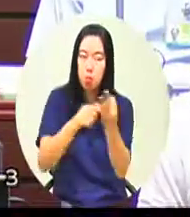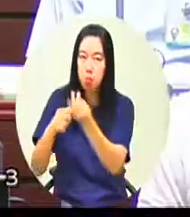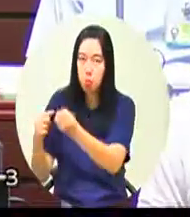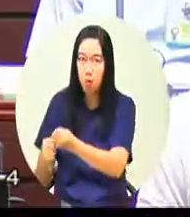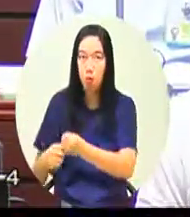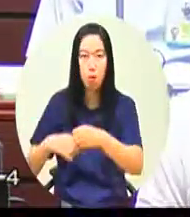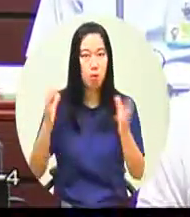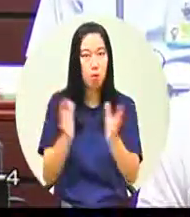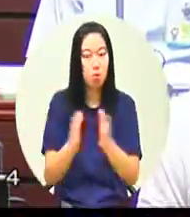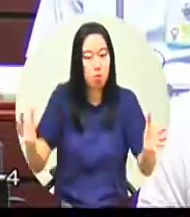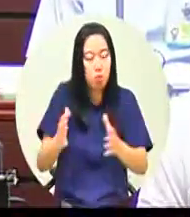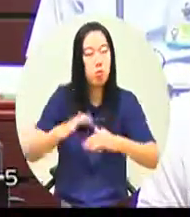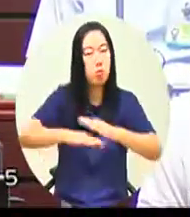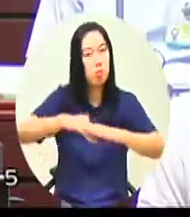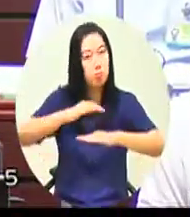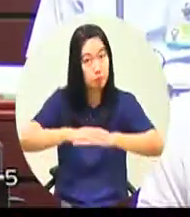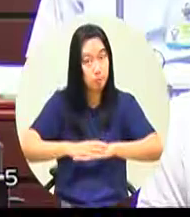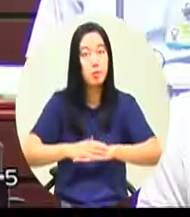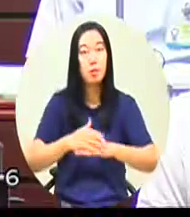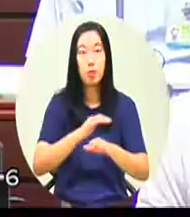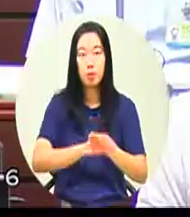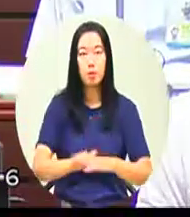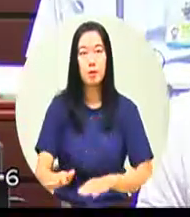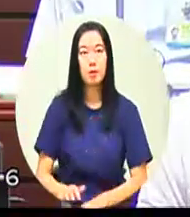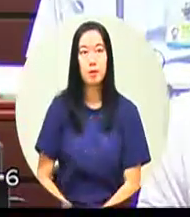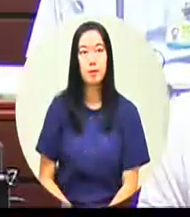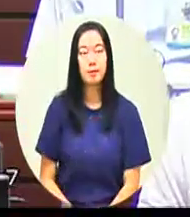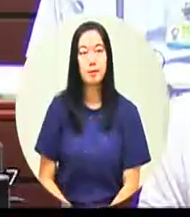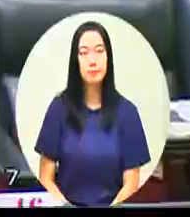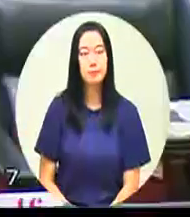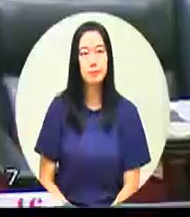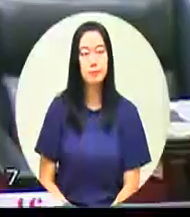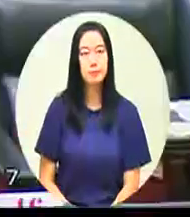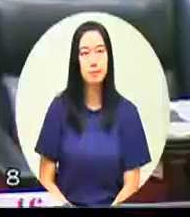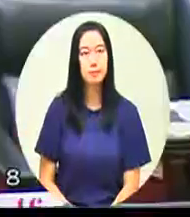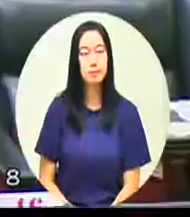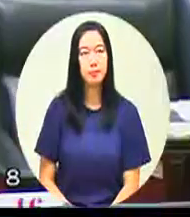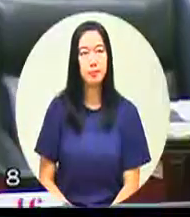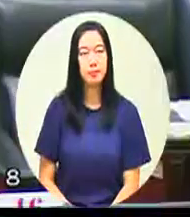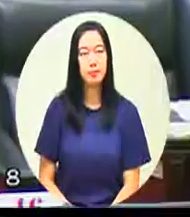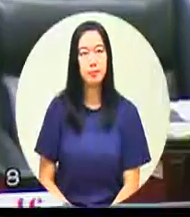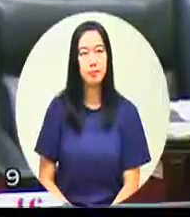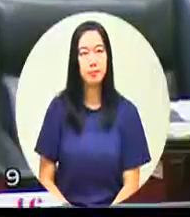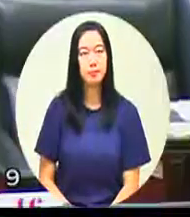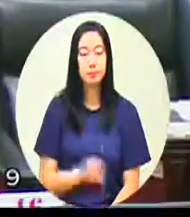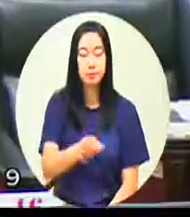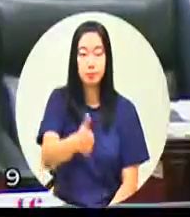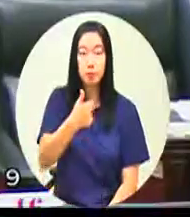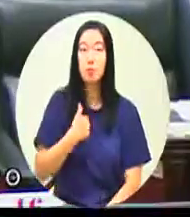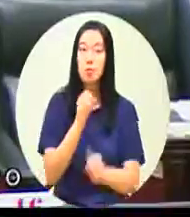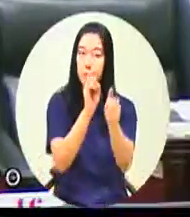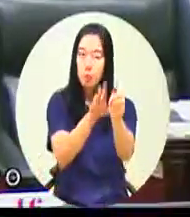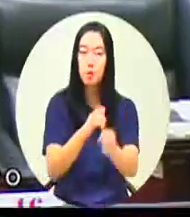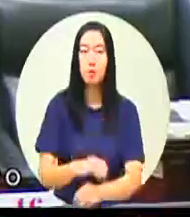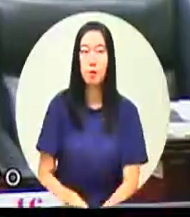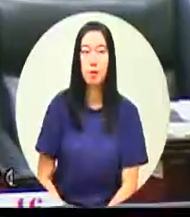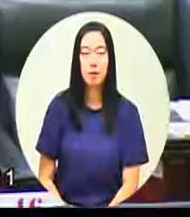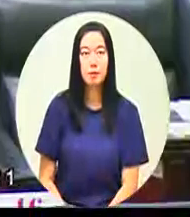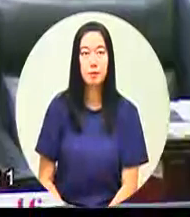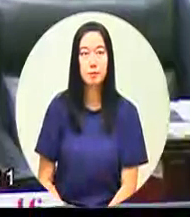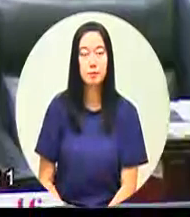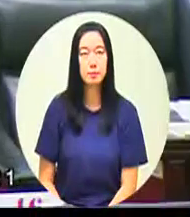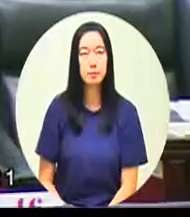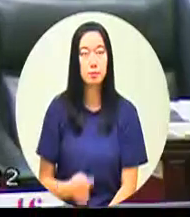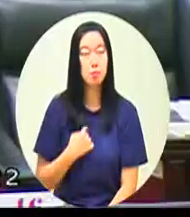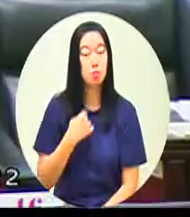关怀协会，我们继续来合作哦。以上甲王议员报告。 谢谢，咱处长，我在我。因为我每